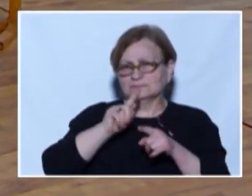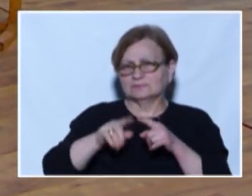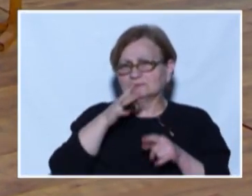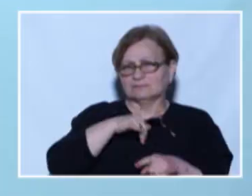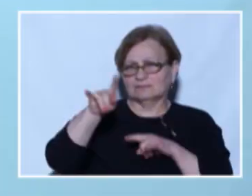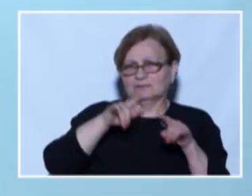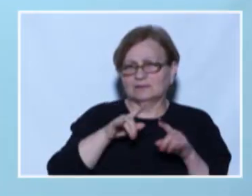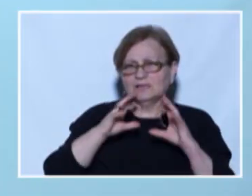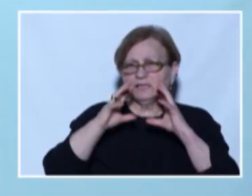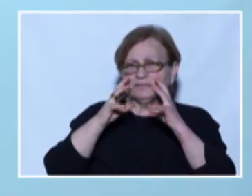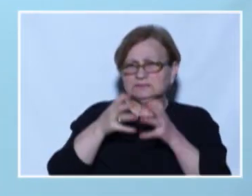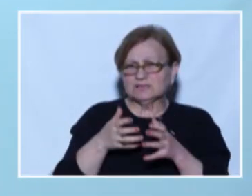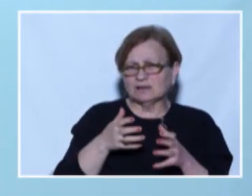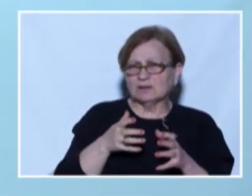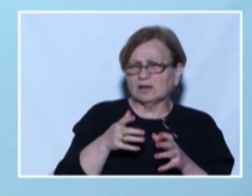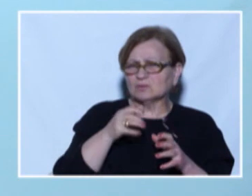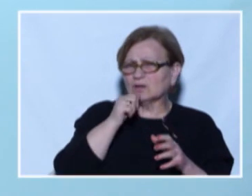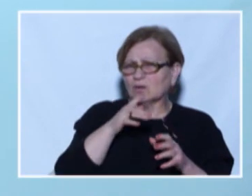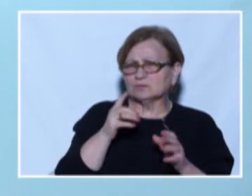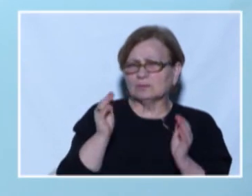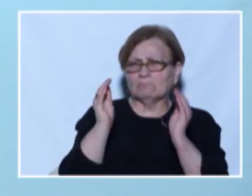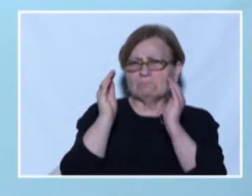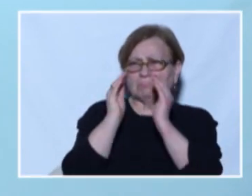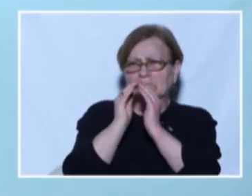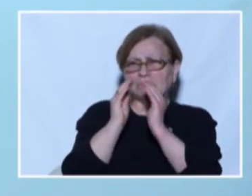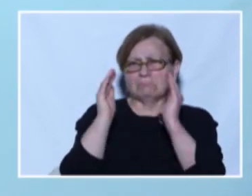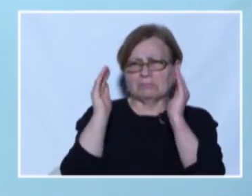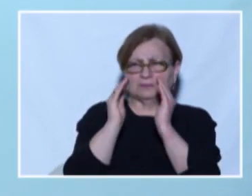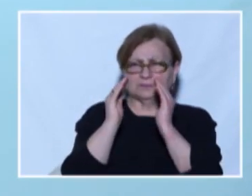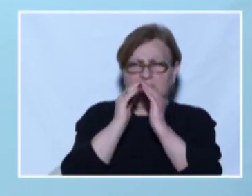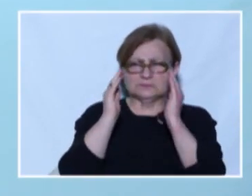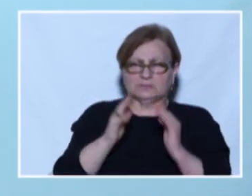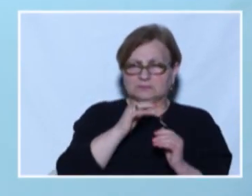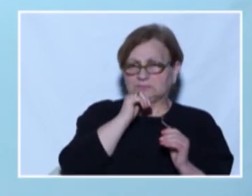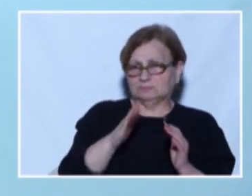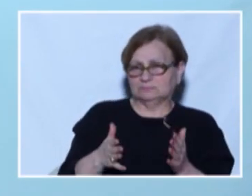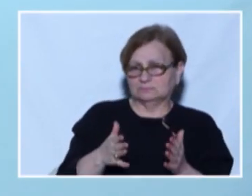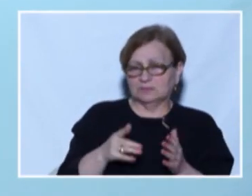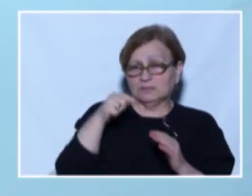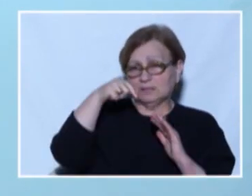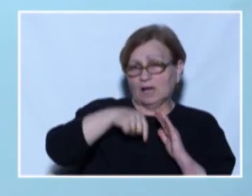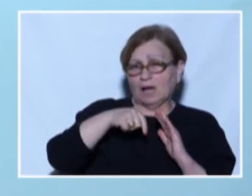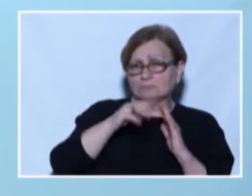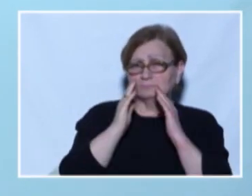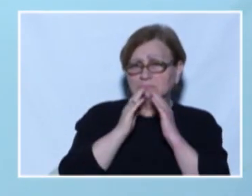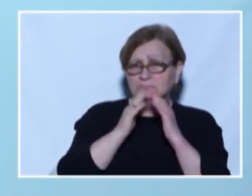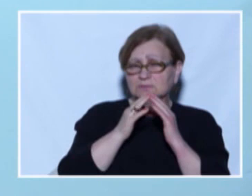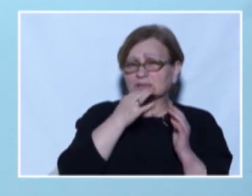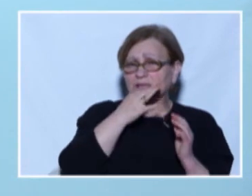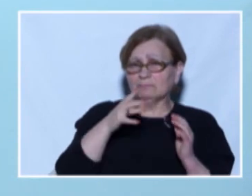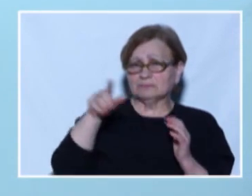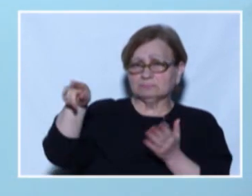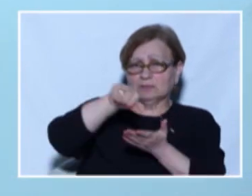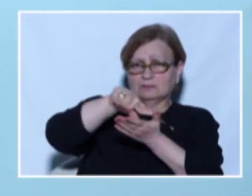რომ სამყარო თითქოს მართლაც ერთ პატარა სახლს დაემსგავსა, და ამ სახლის ნებისმიერ ბინადართან